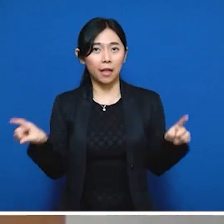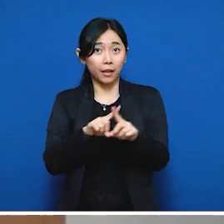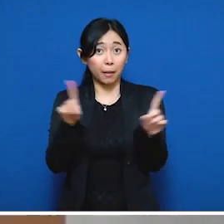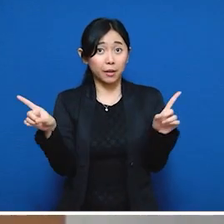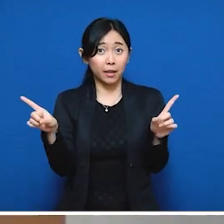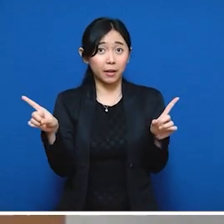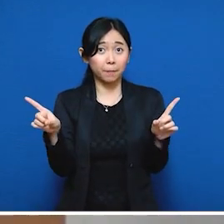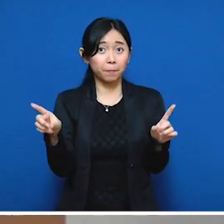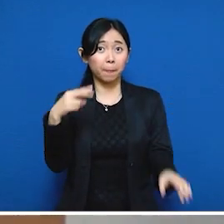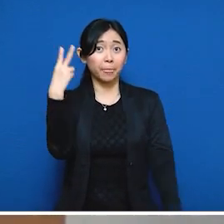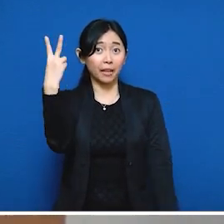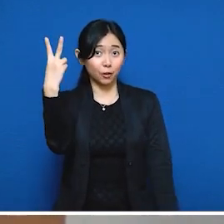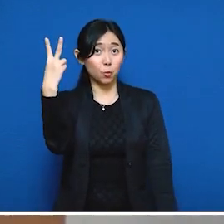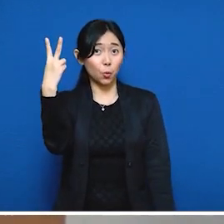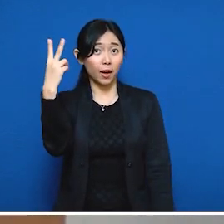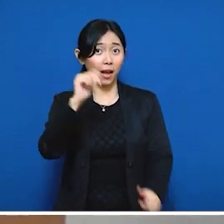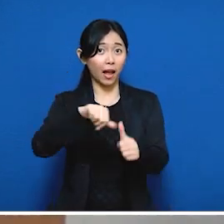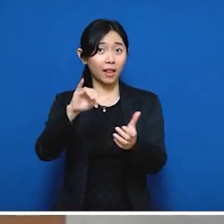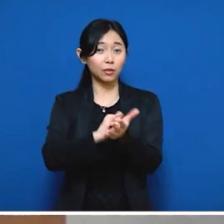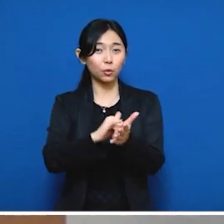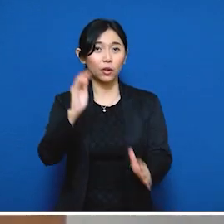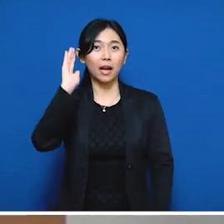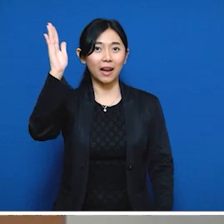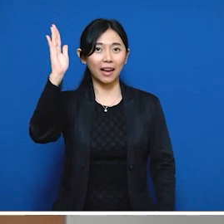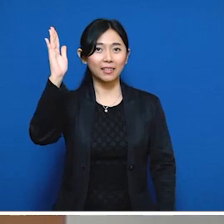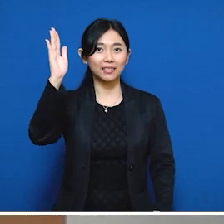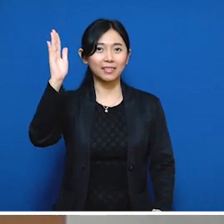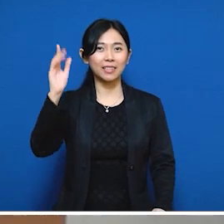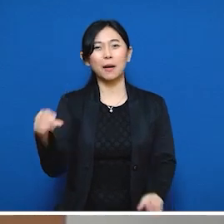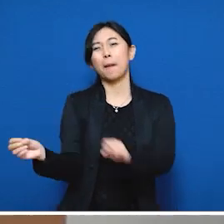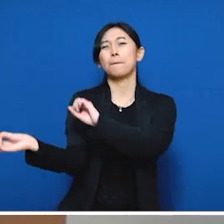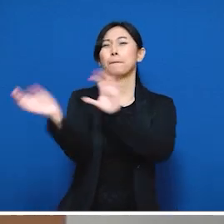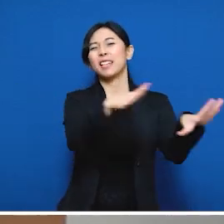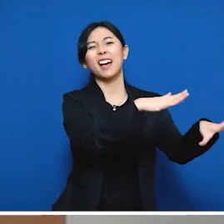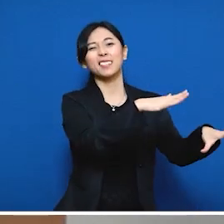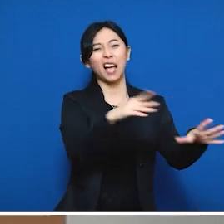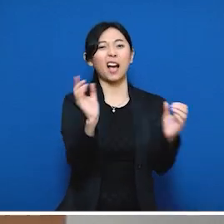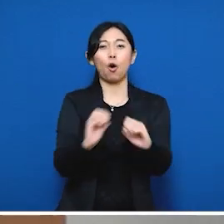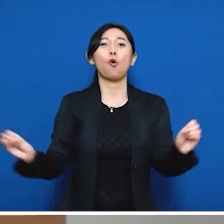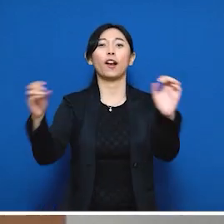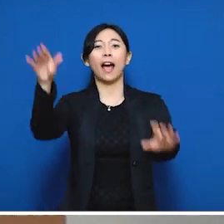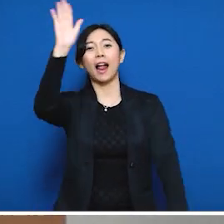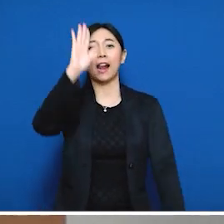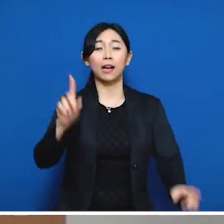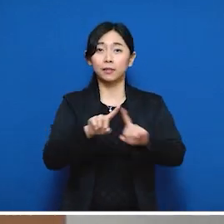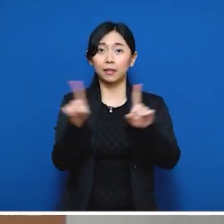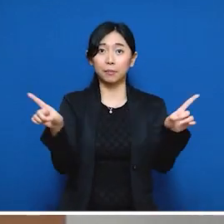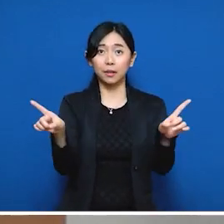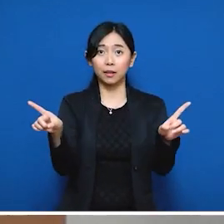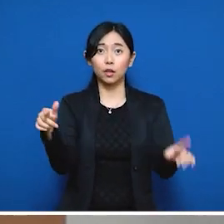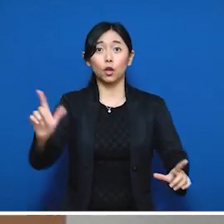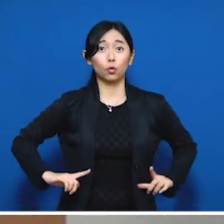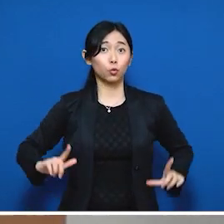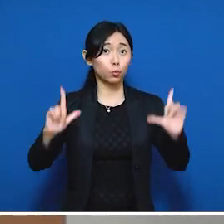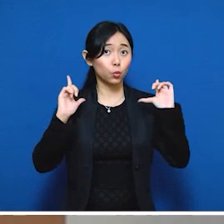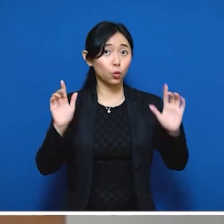Tetapi kedua-duanya akan dibinasakan Allah. Tetapi